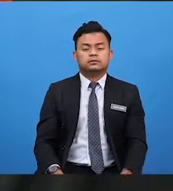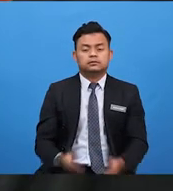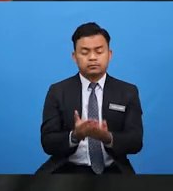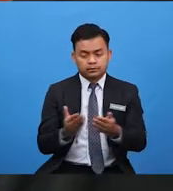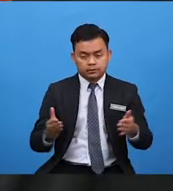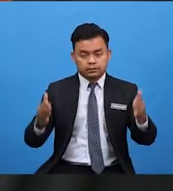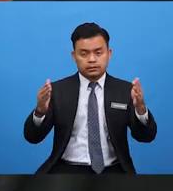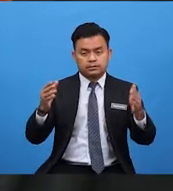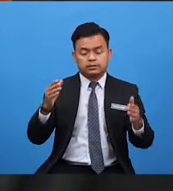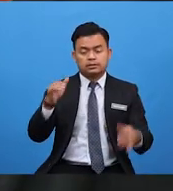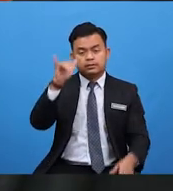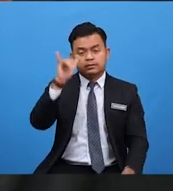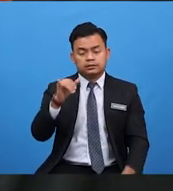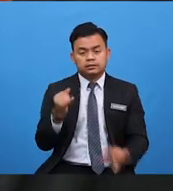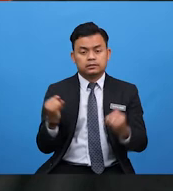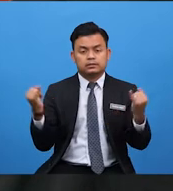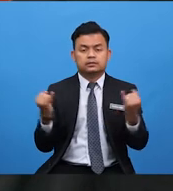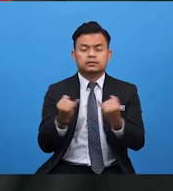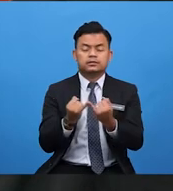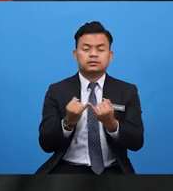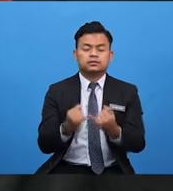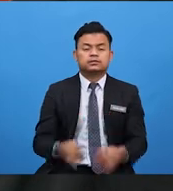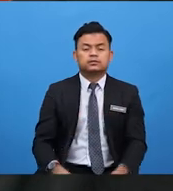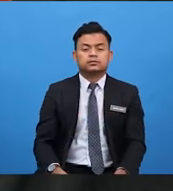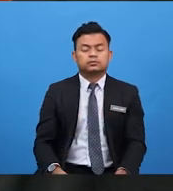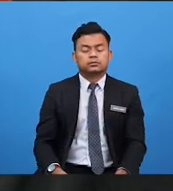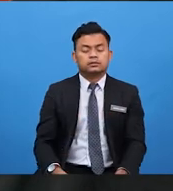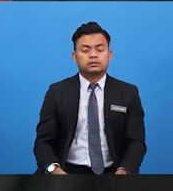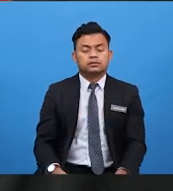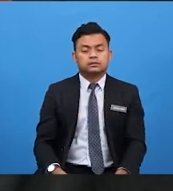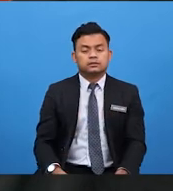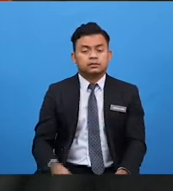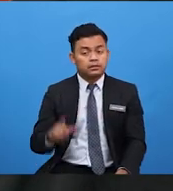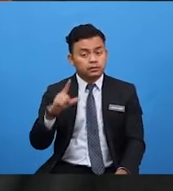aktiviti merendam ialah palung. Kebanyakan